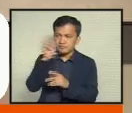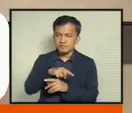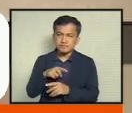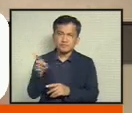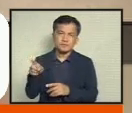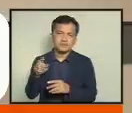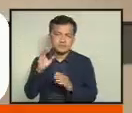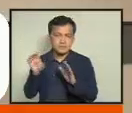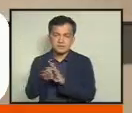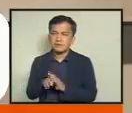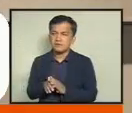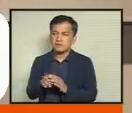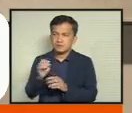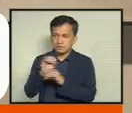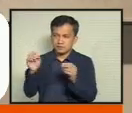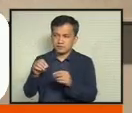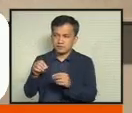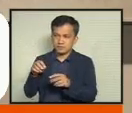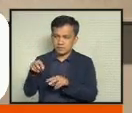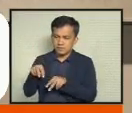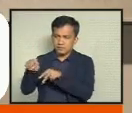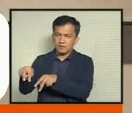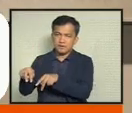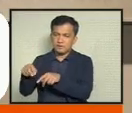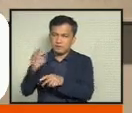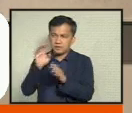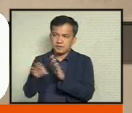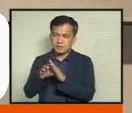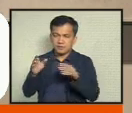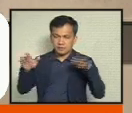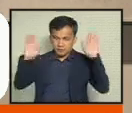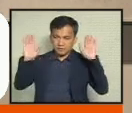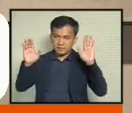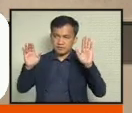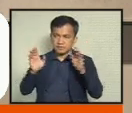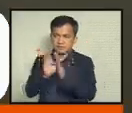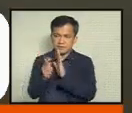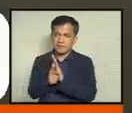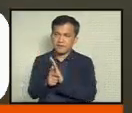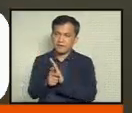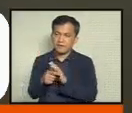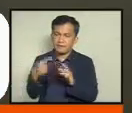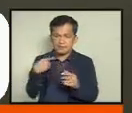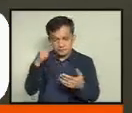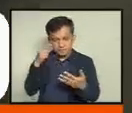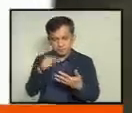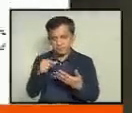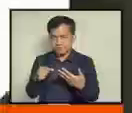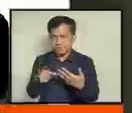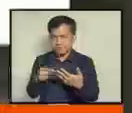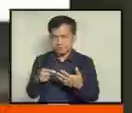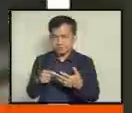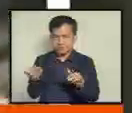ang mga litrato. Halata raw kasing ikinabit lang ang kuha ng umano'y surrenderies sa background. May nakapansin pa na kaparehas